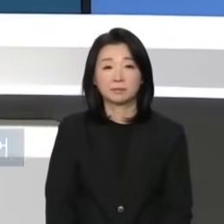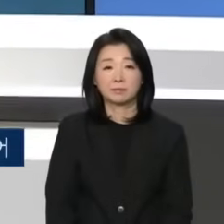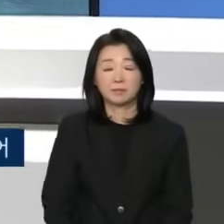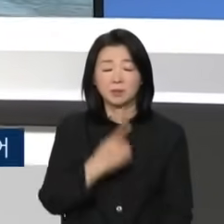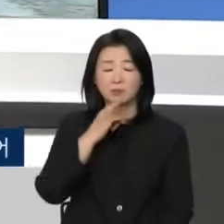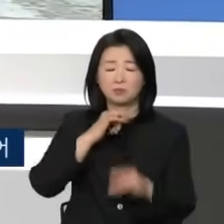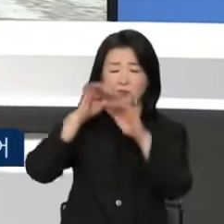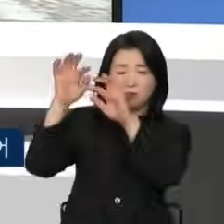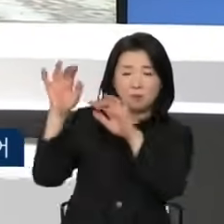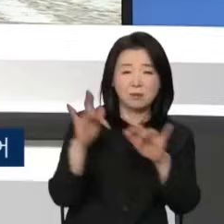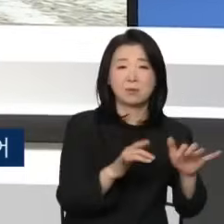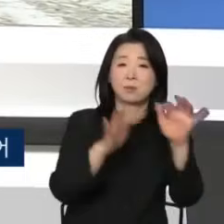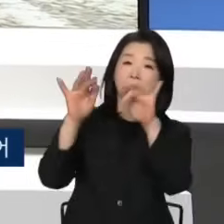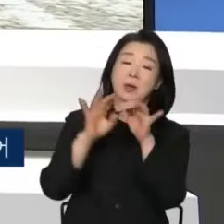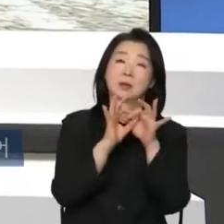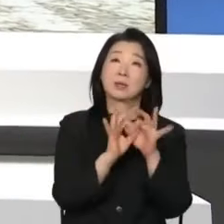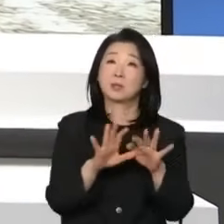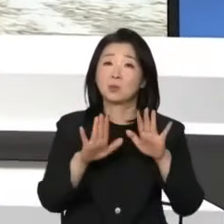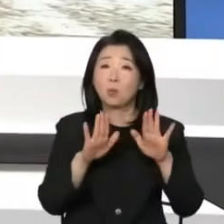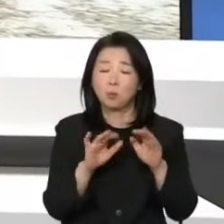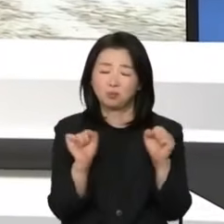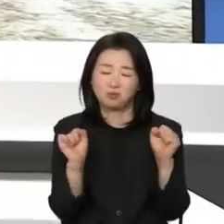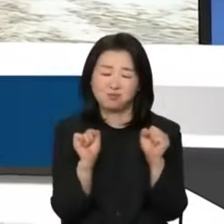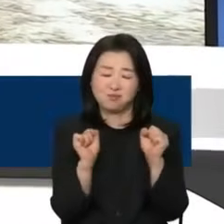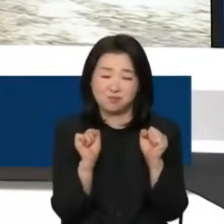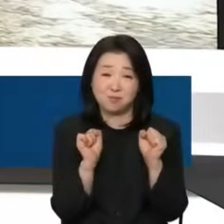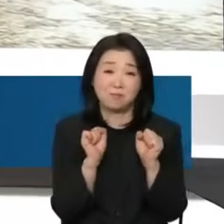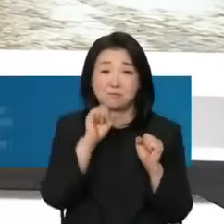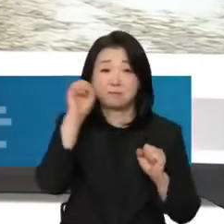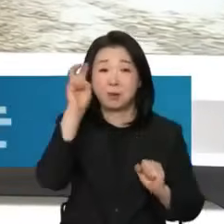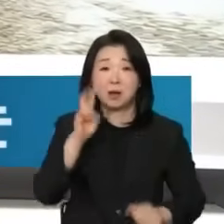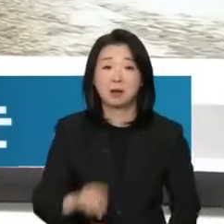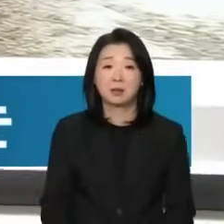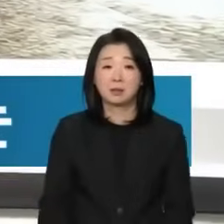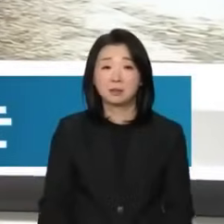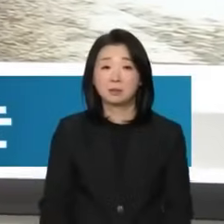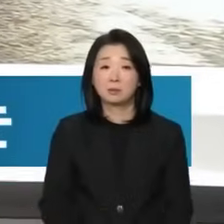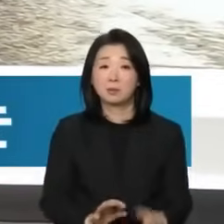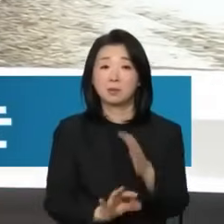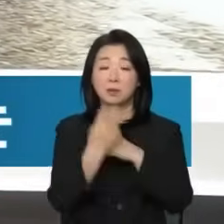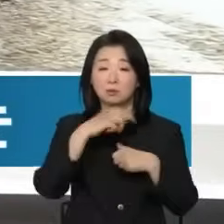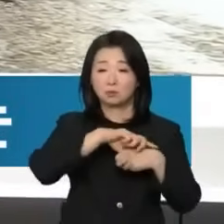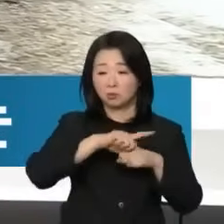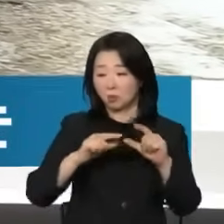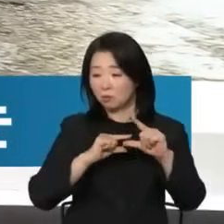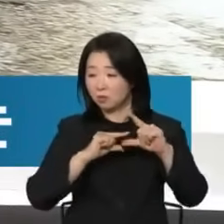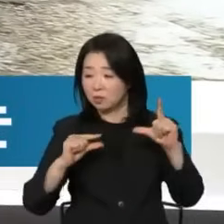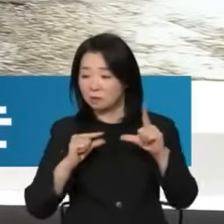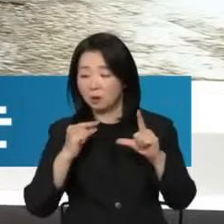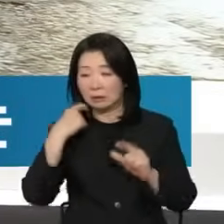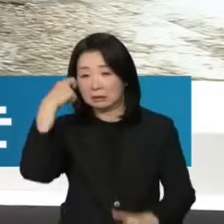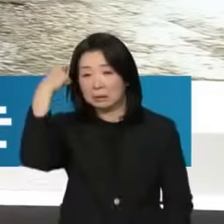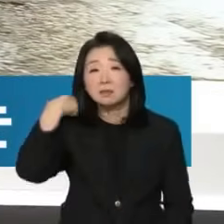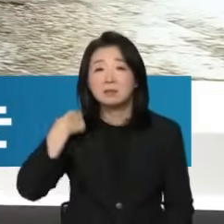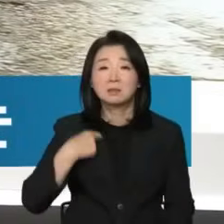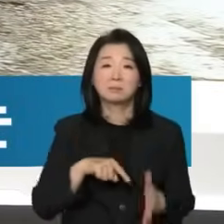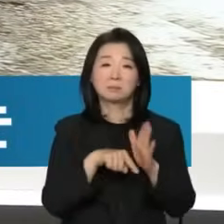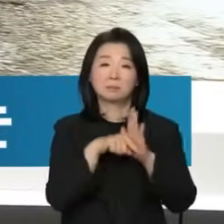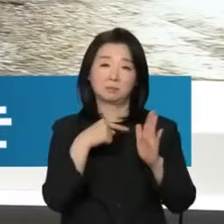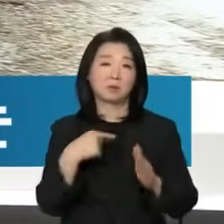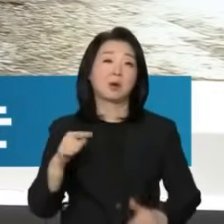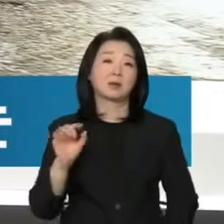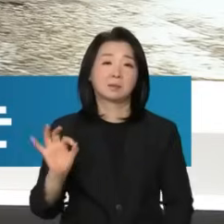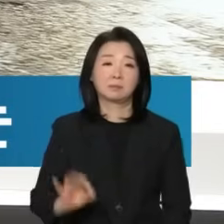연이은 폭설에 이어 기습 한파가 찾아왔습니다. 오늘 아침 수도권 일부 지방은 체감 온도가 영하 10도 안팎까지